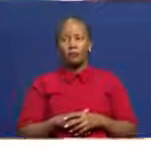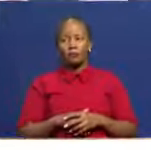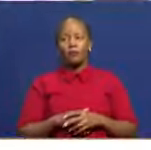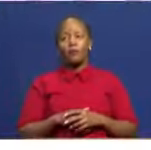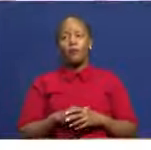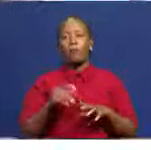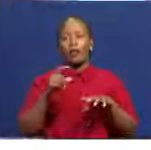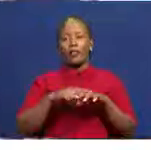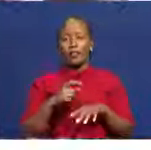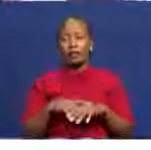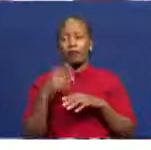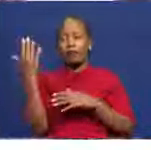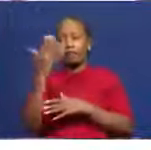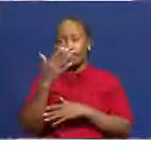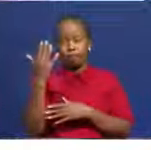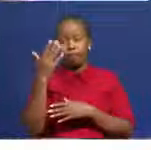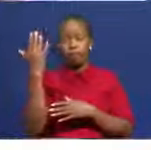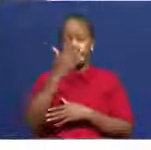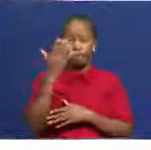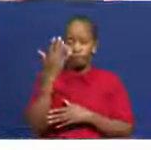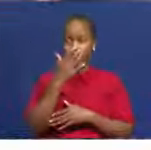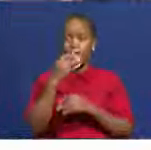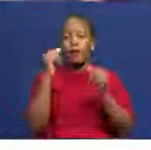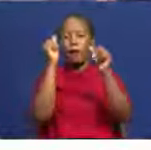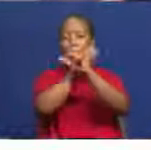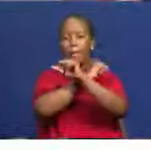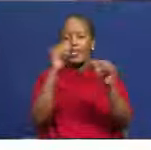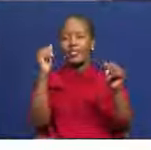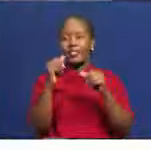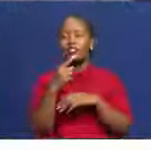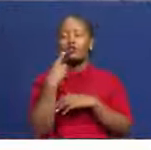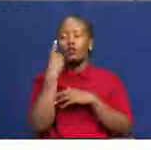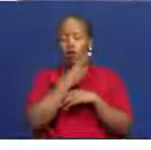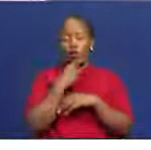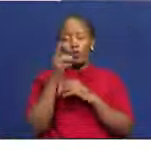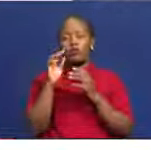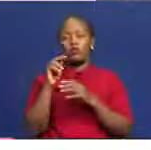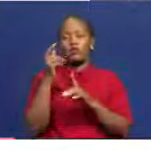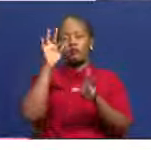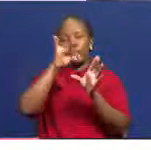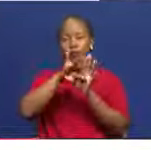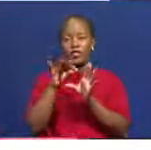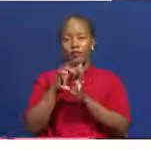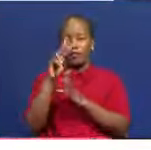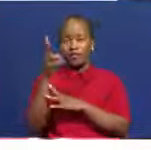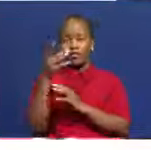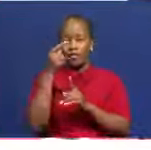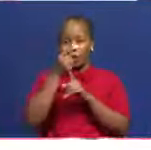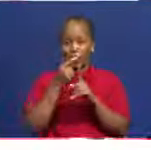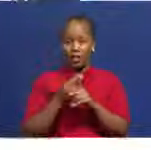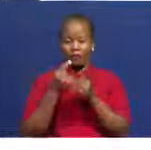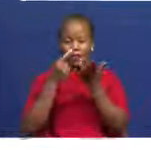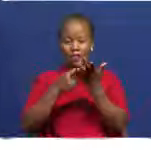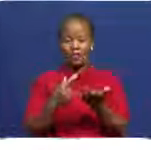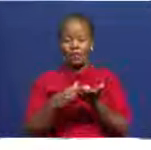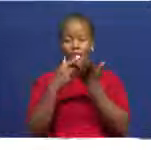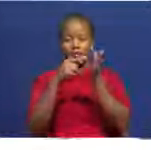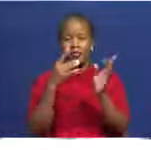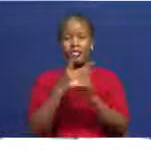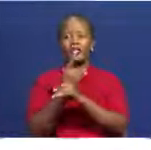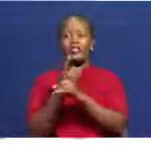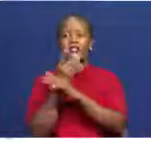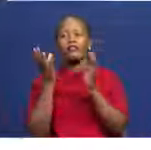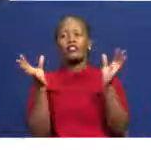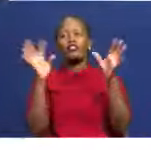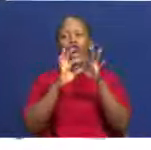Kwenye hotuba yake, rais Ramaphosa, ambaye anachukua hatamu ya muhula wa pili, alizungumzia masuala mbalimbali yanayohusiana na umoja